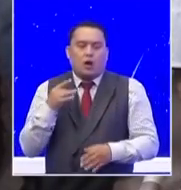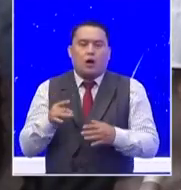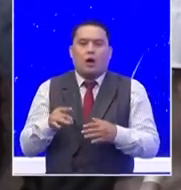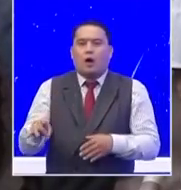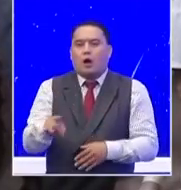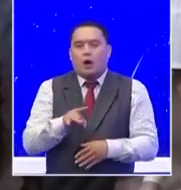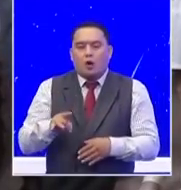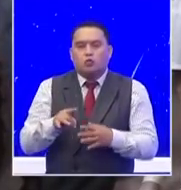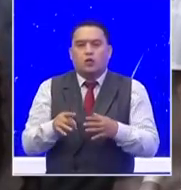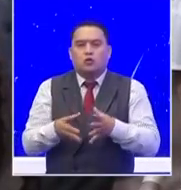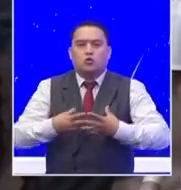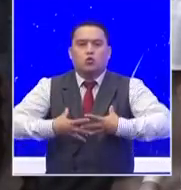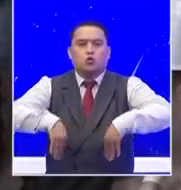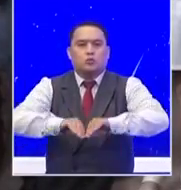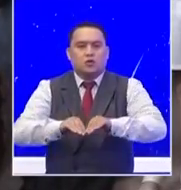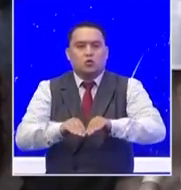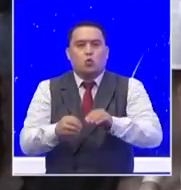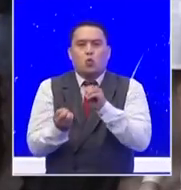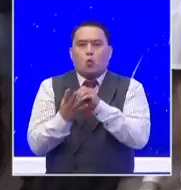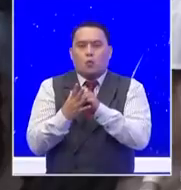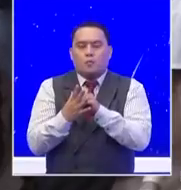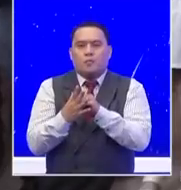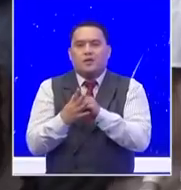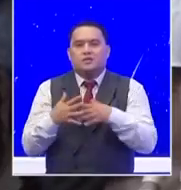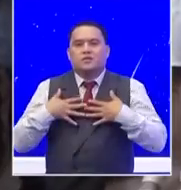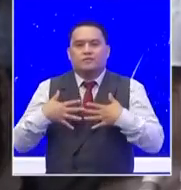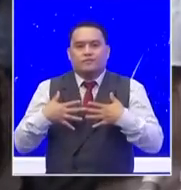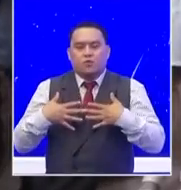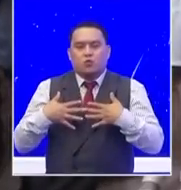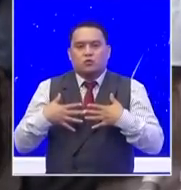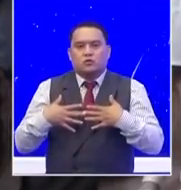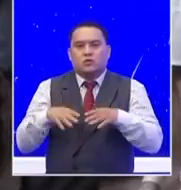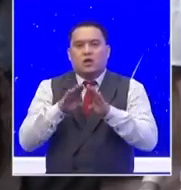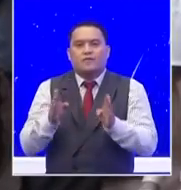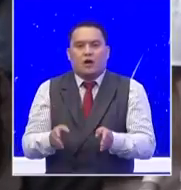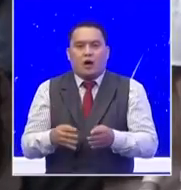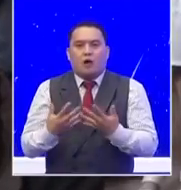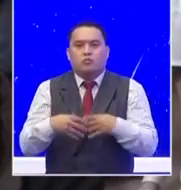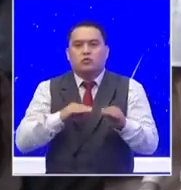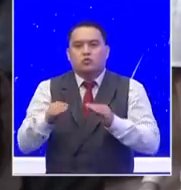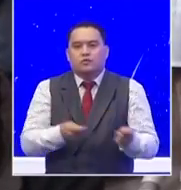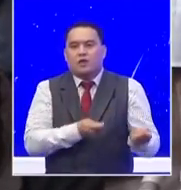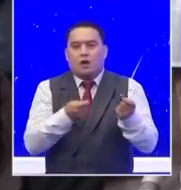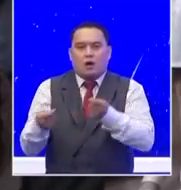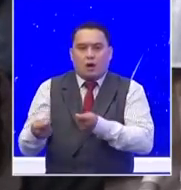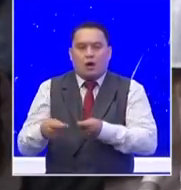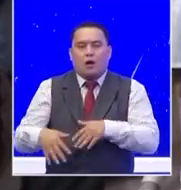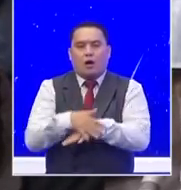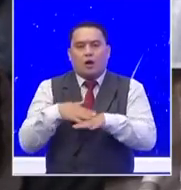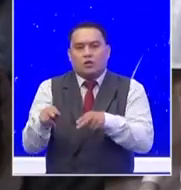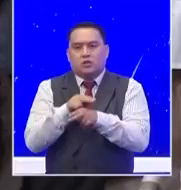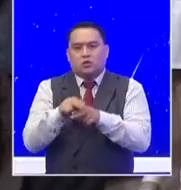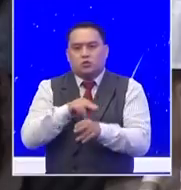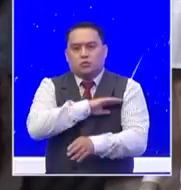тұрғындарының ұйымдастыруымен бізге 15 оттекті концентрат жеткізілді. Бар күш қуатымызды, білімімізді аудан халқының